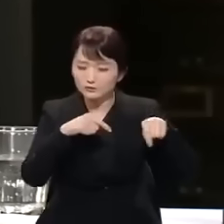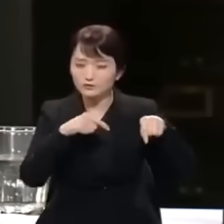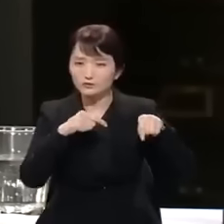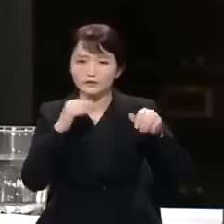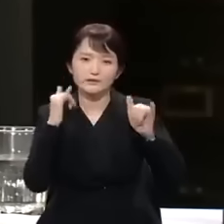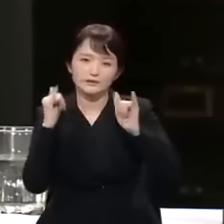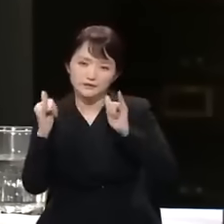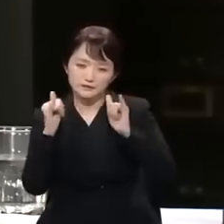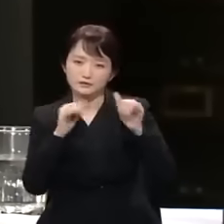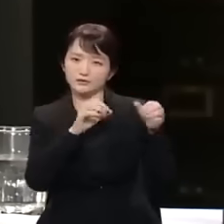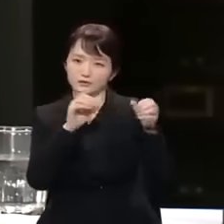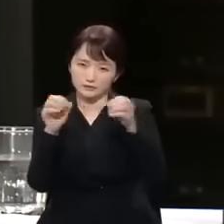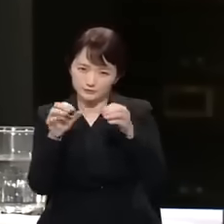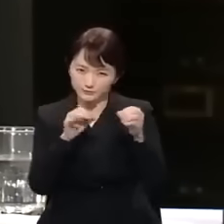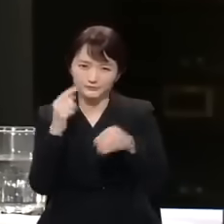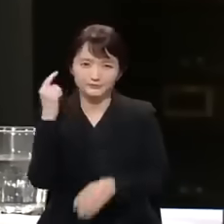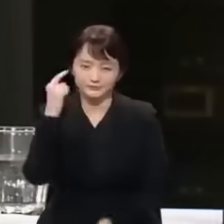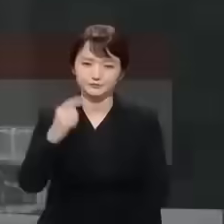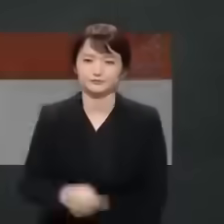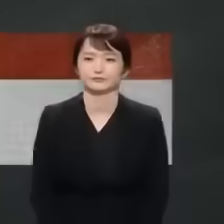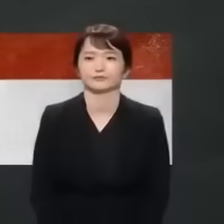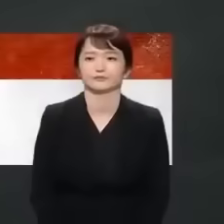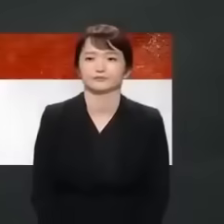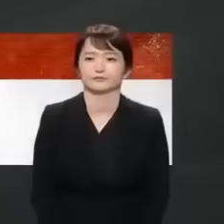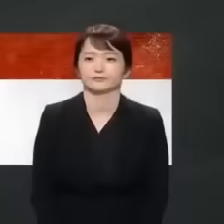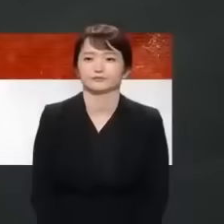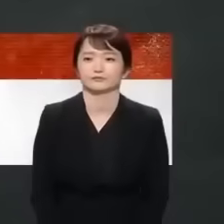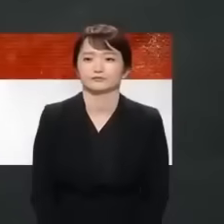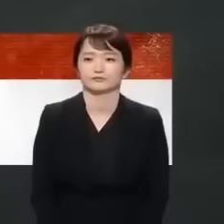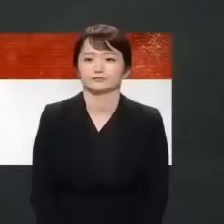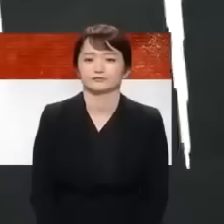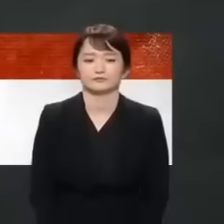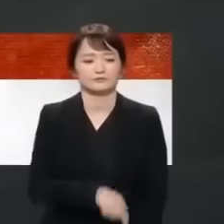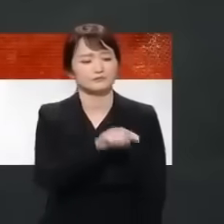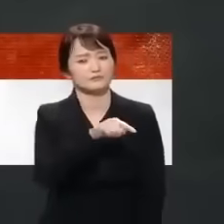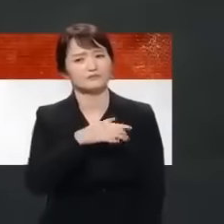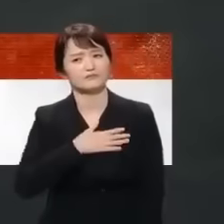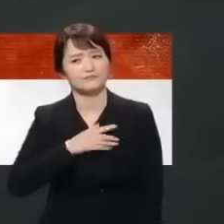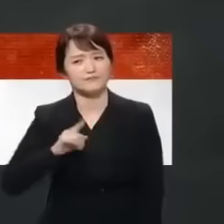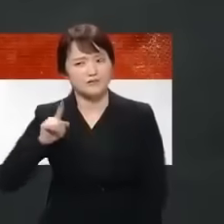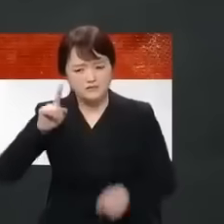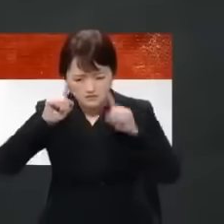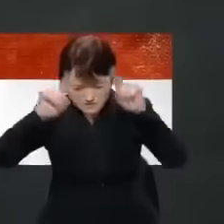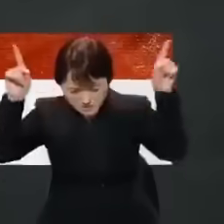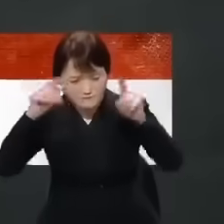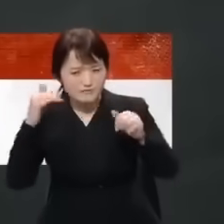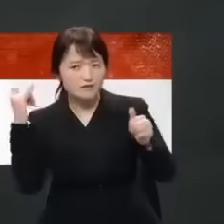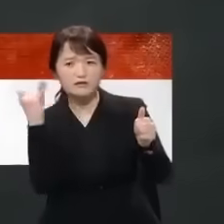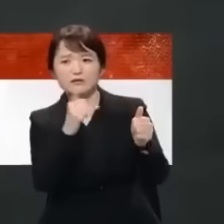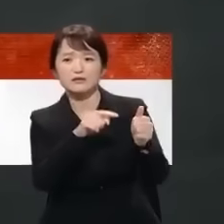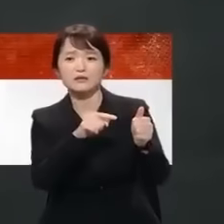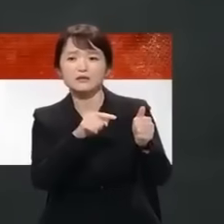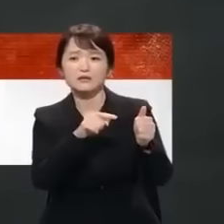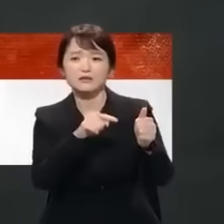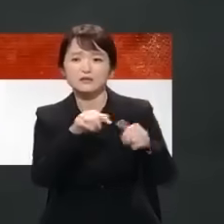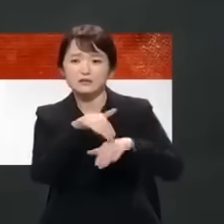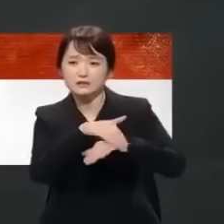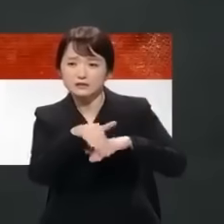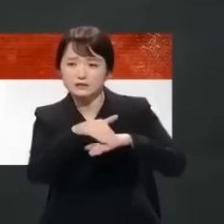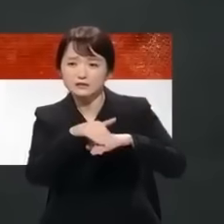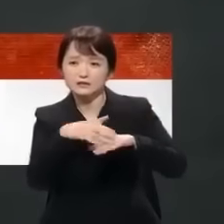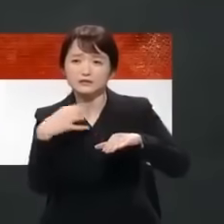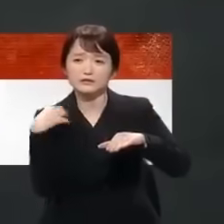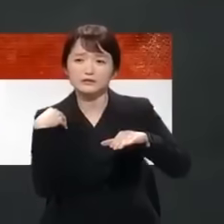통화 들어보시죠 야 너 내가 지금 하 열리 받아서 전화했는데 야 작전판 당당이